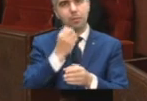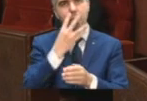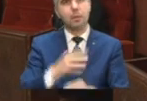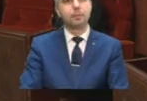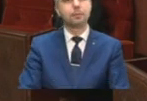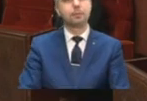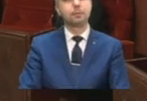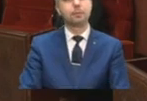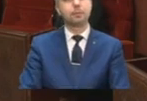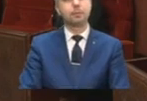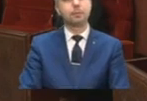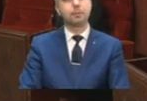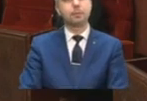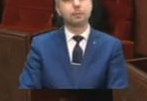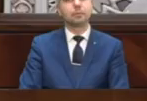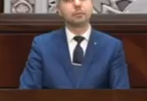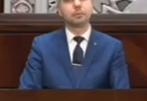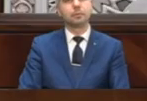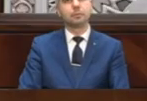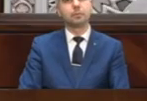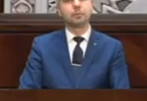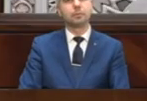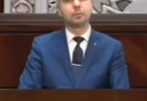فليتفضل أحد النواب مشكورا.